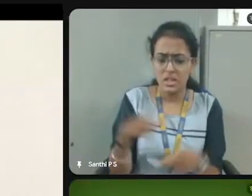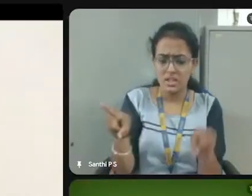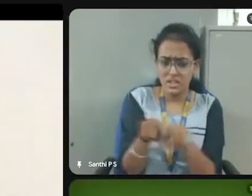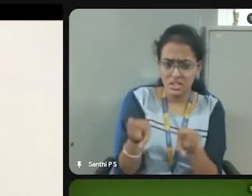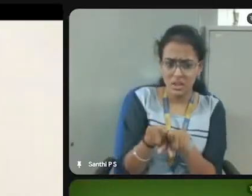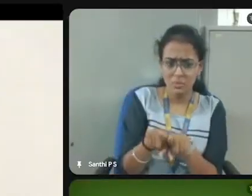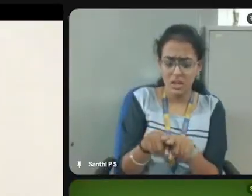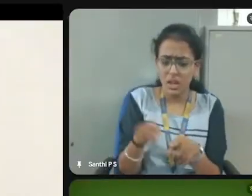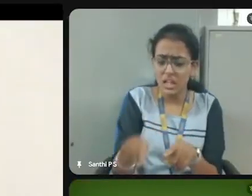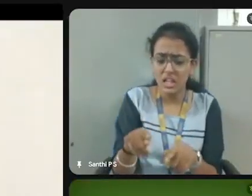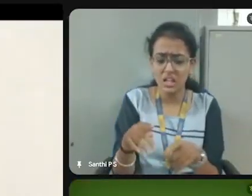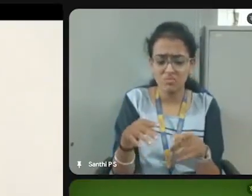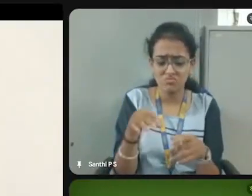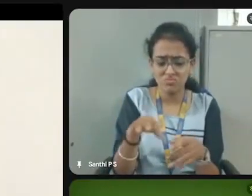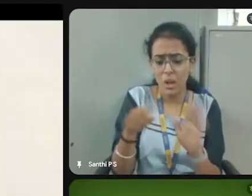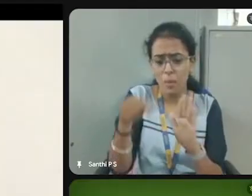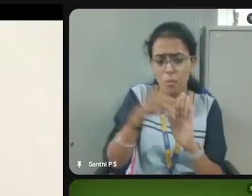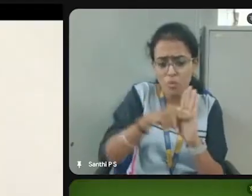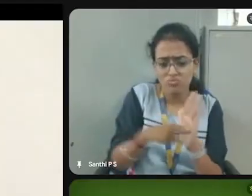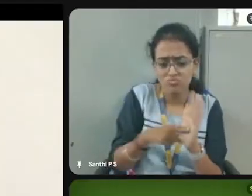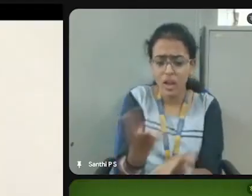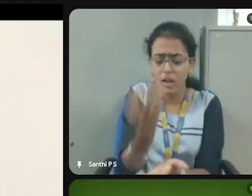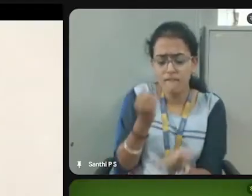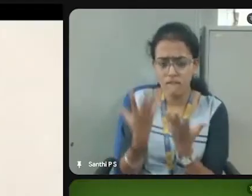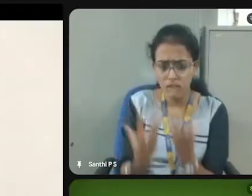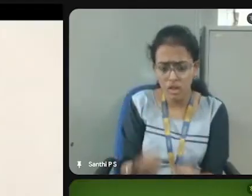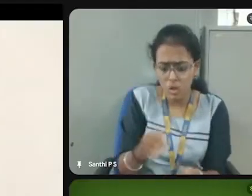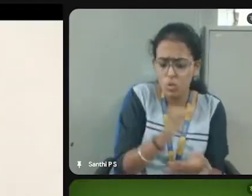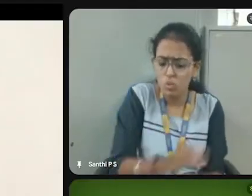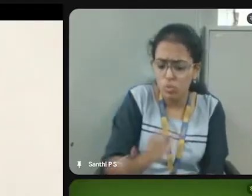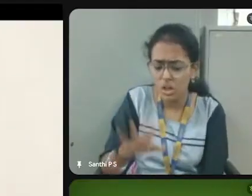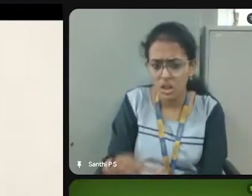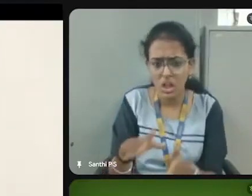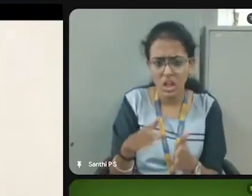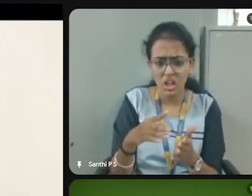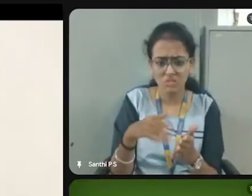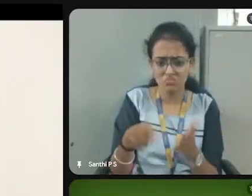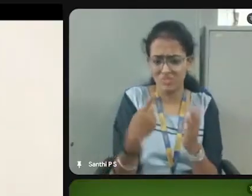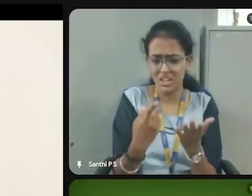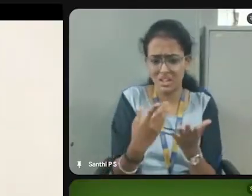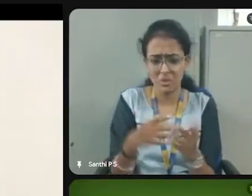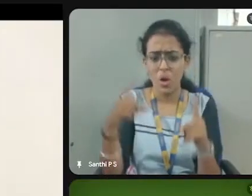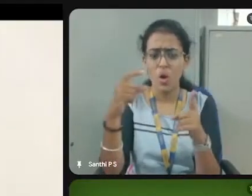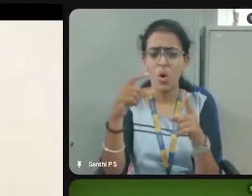ആനുകൂല്യങ്ങൾ ലഭിക്കണമെങ്കിൽ അവർക്ക് അങ്ങനെയുള്ള കുട്ടികൾക്ക് എന്തെങ്കിലും രേഖ